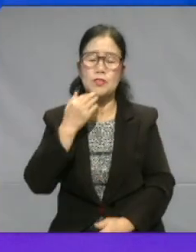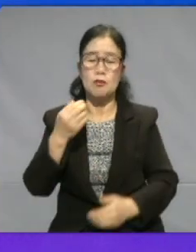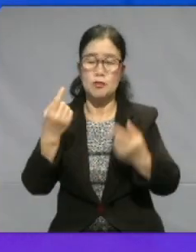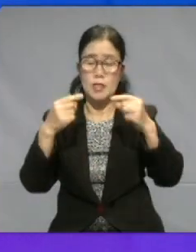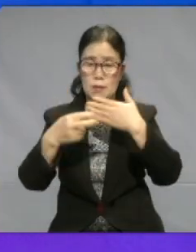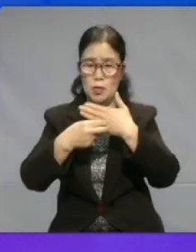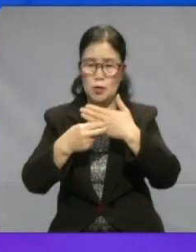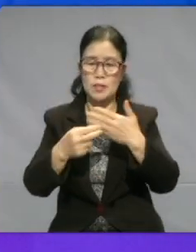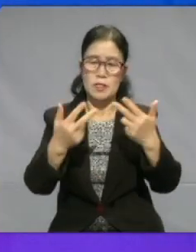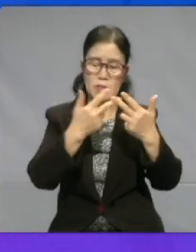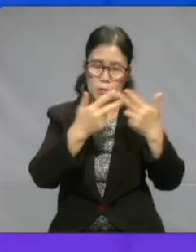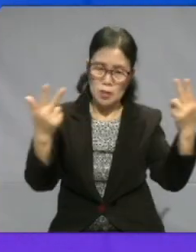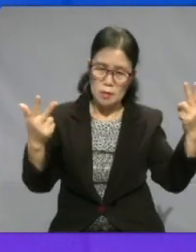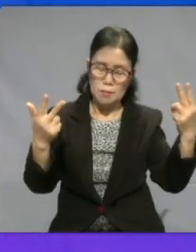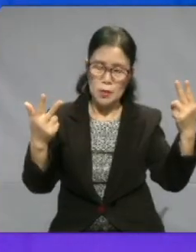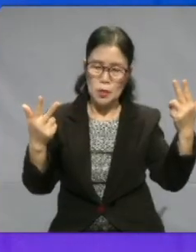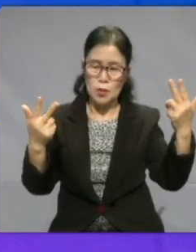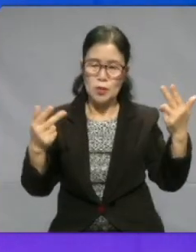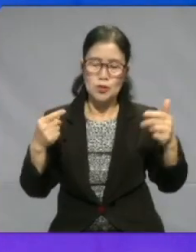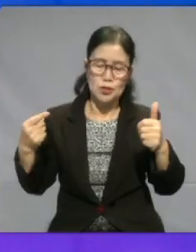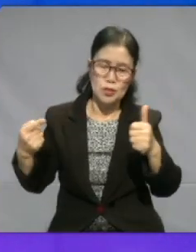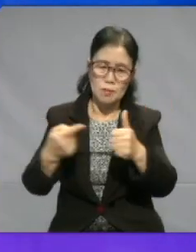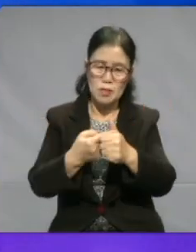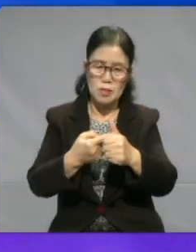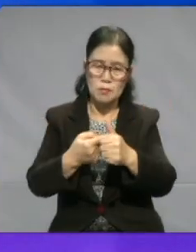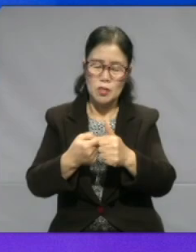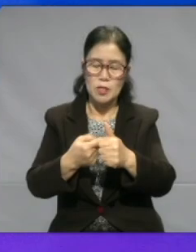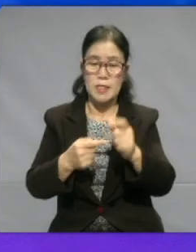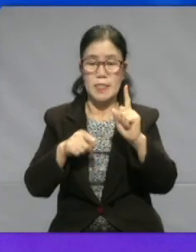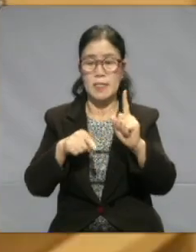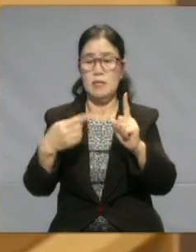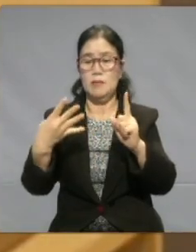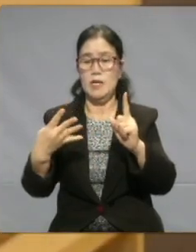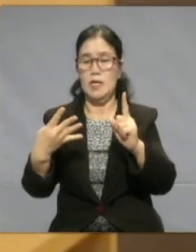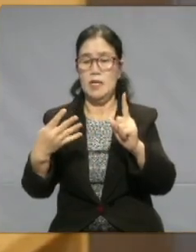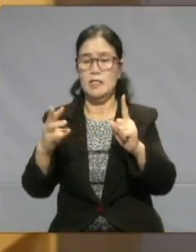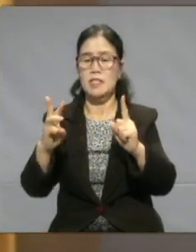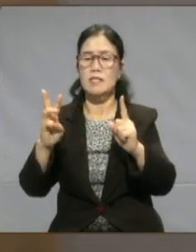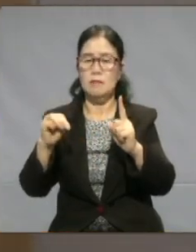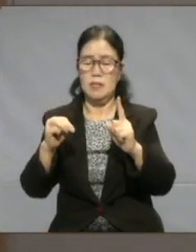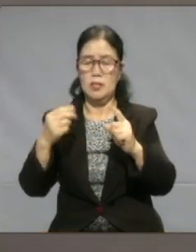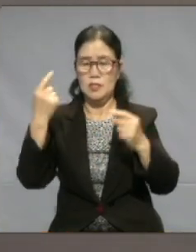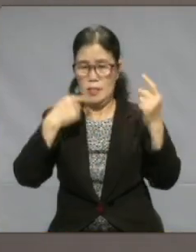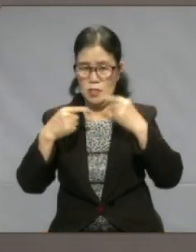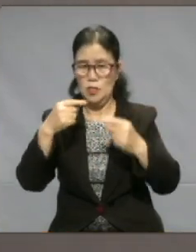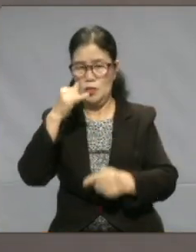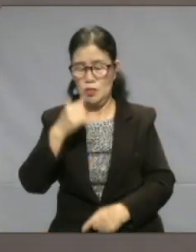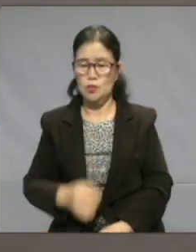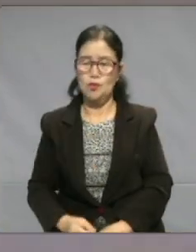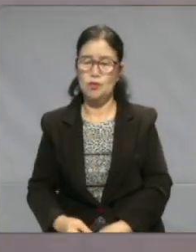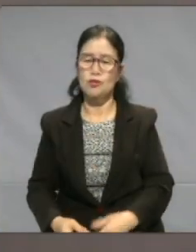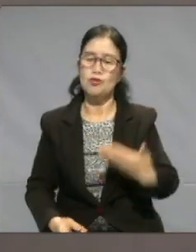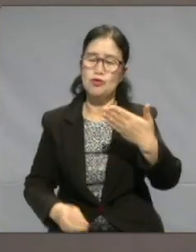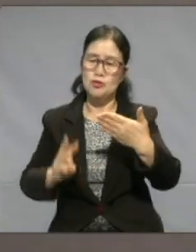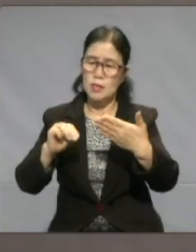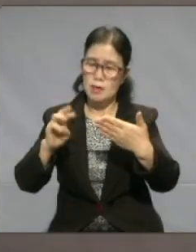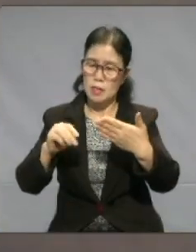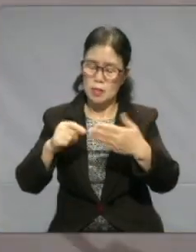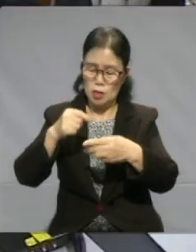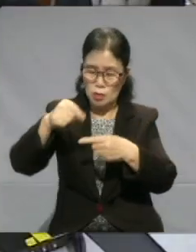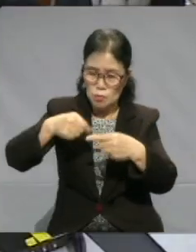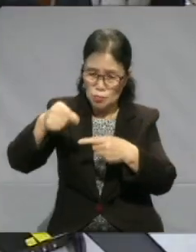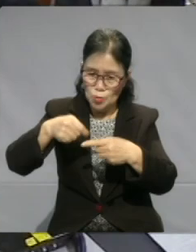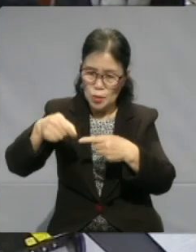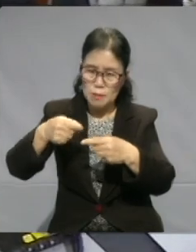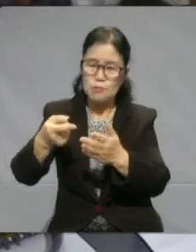서울대병원이 이재명 더불어민주당 대표가 흉기의 피습으로 1.4cm의 자상을 입었으며 9mm 길이의